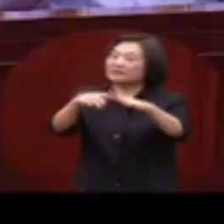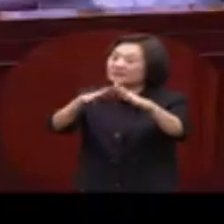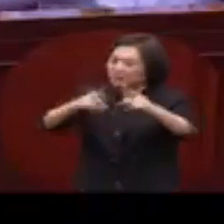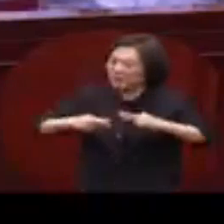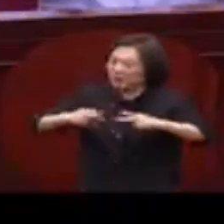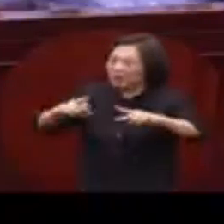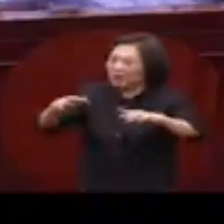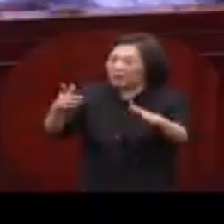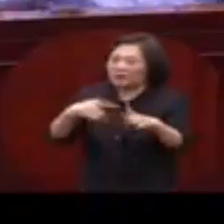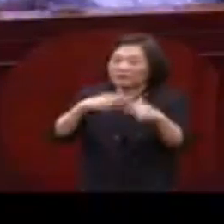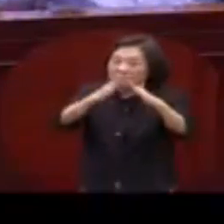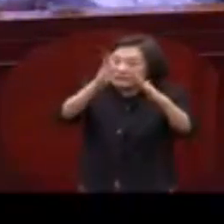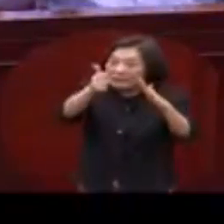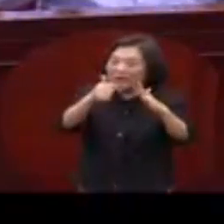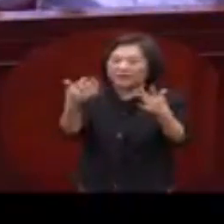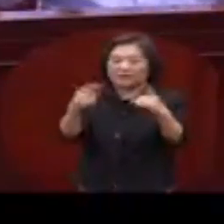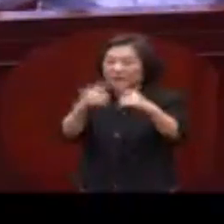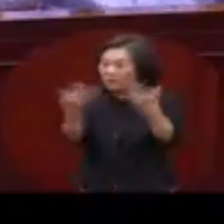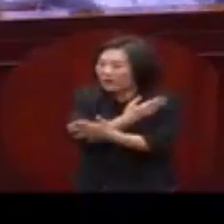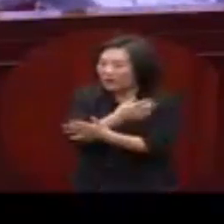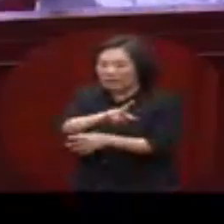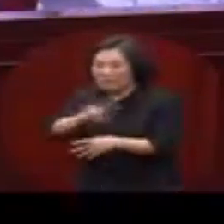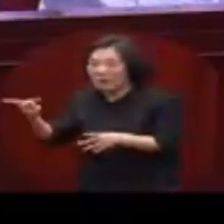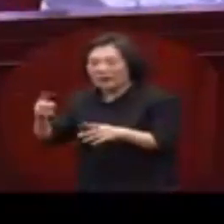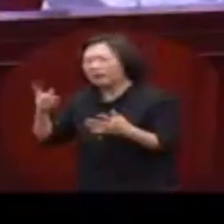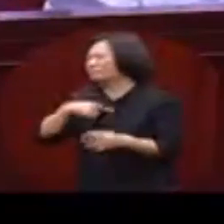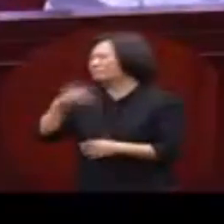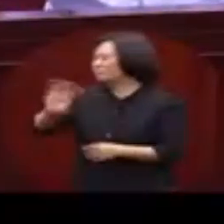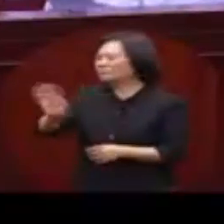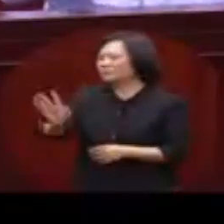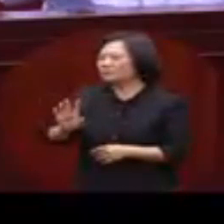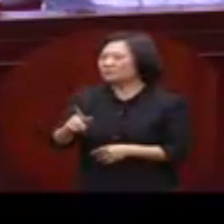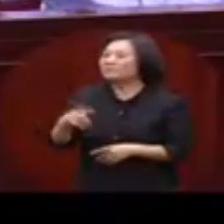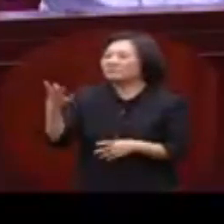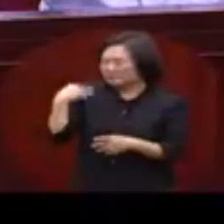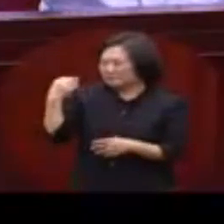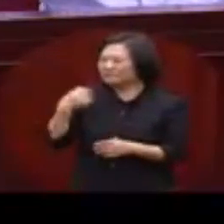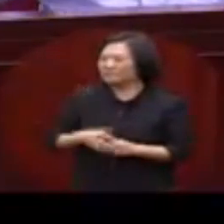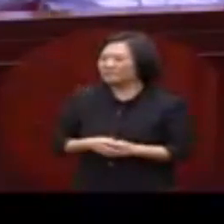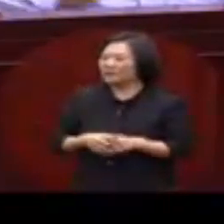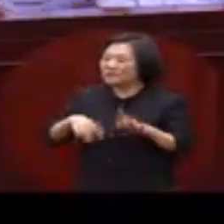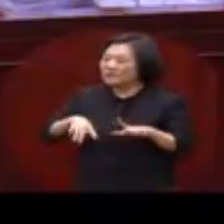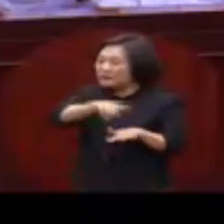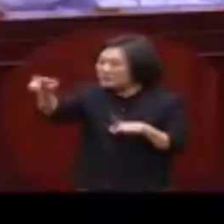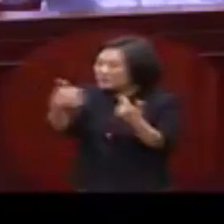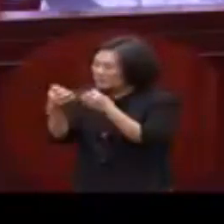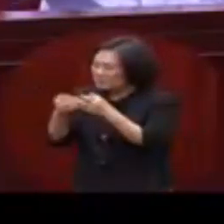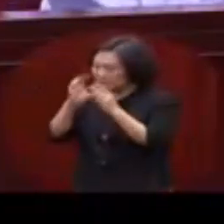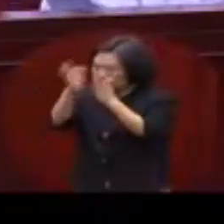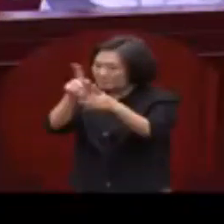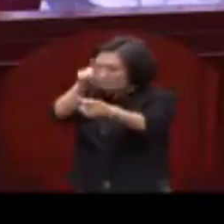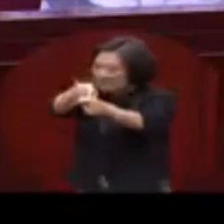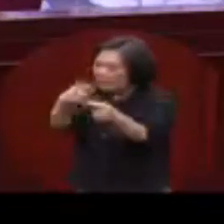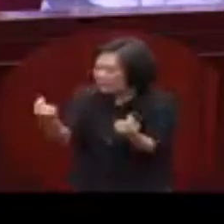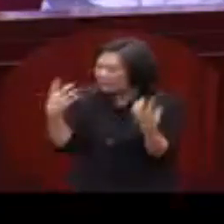因为换了市长整个大转弯，所以这个 TOD EOD 一定要相当多的公民参与，只要大家决定大方向以后，将来不管